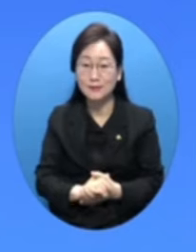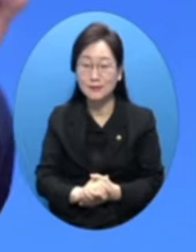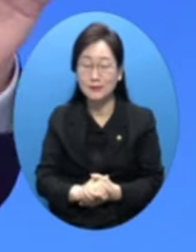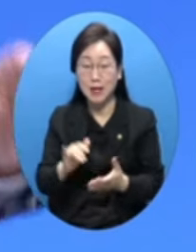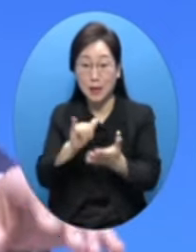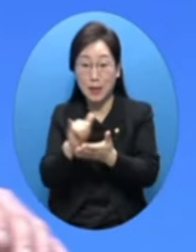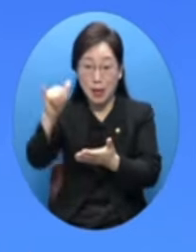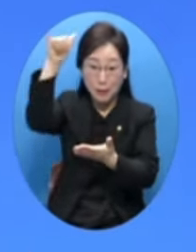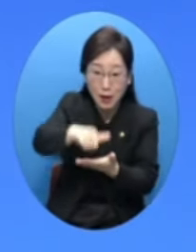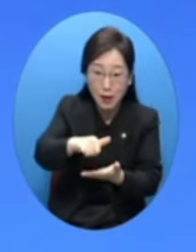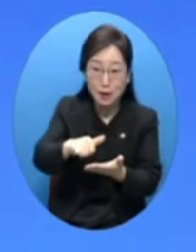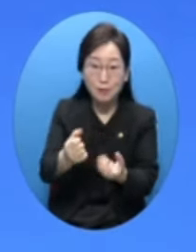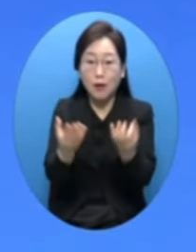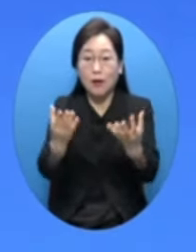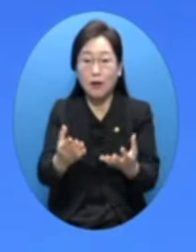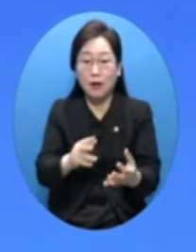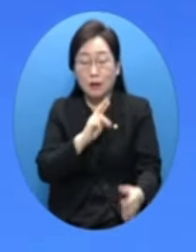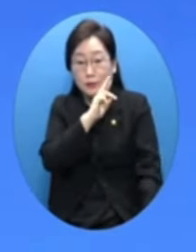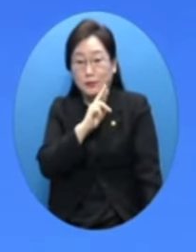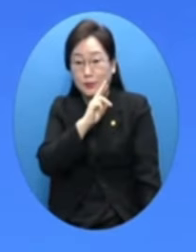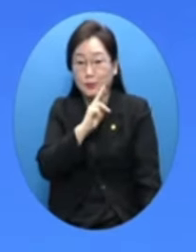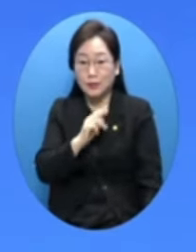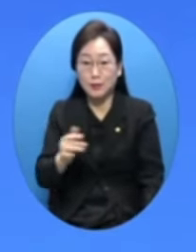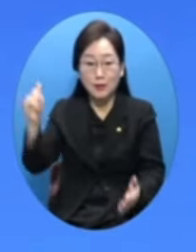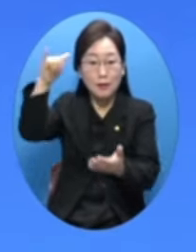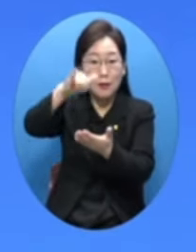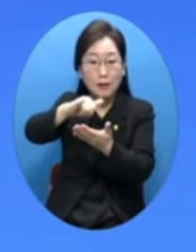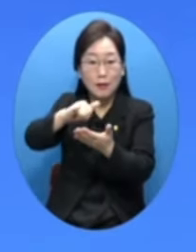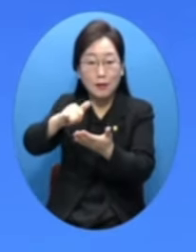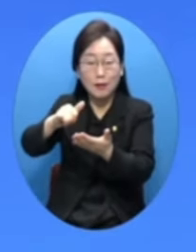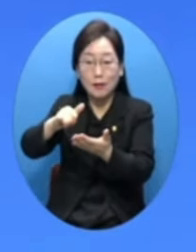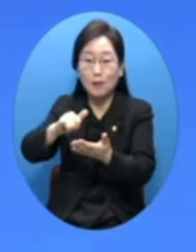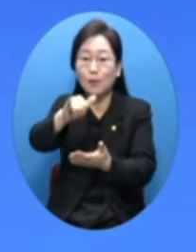비행기가 혹시 떨어지면 어떡하나 의심하면 비행기를 탈 수가 없습니다.